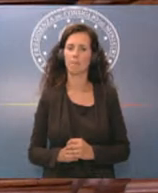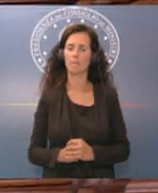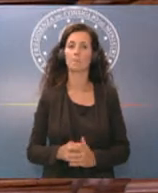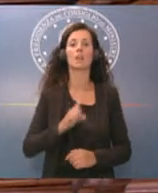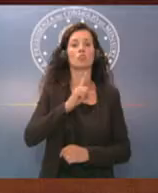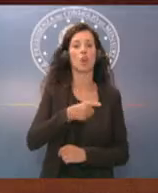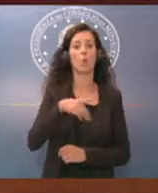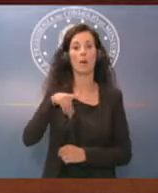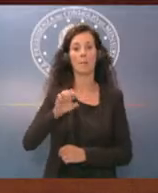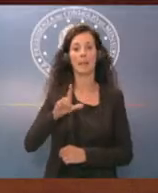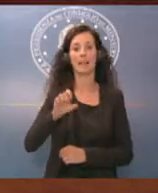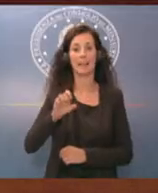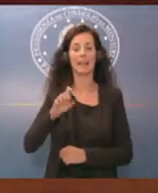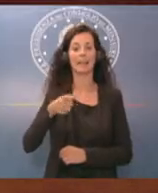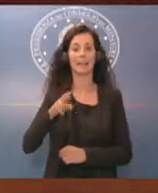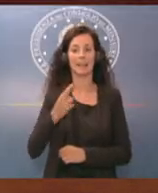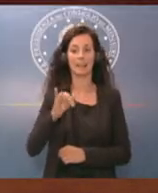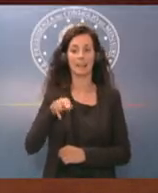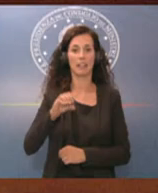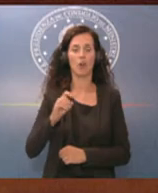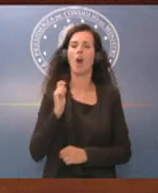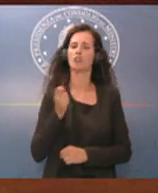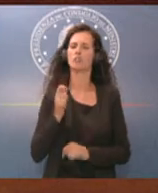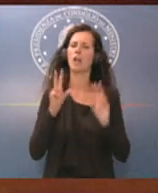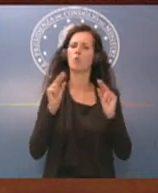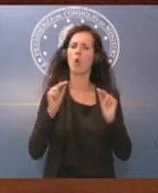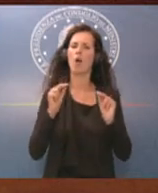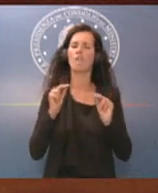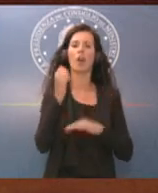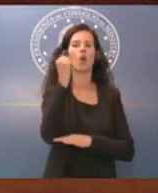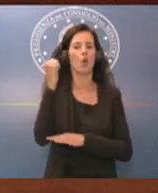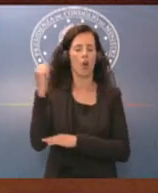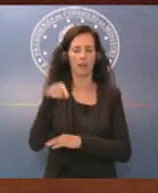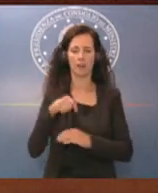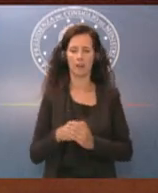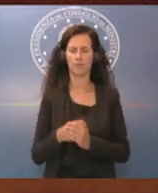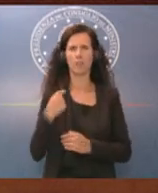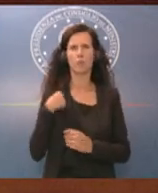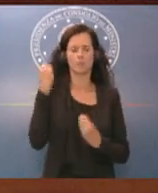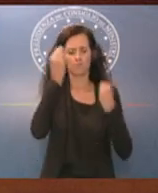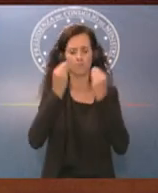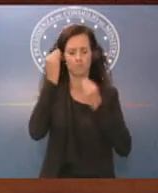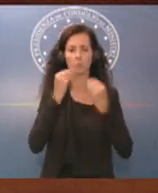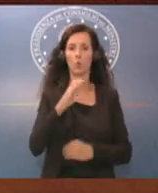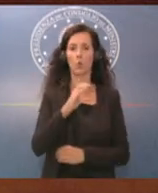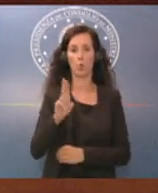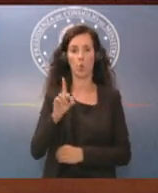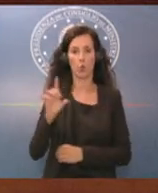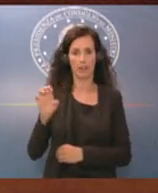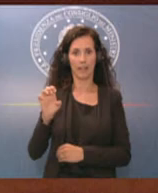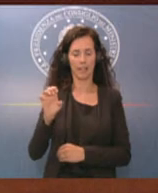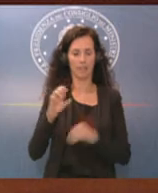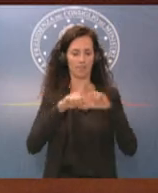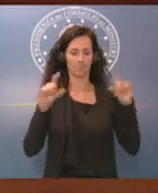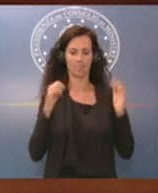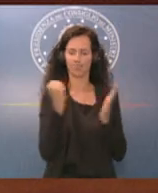Gianluca Pellegrino, agenzia Nove Colonne. Io mi interrogavo su una cosa, il CUDE mi sembra un passo nella